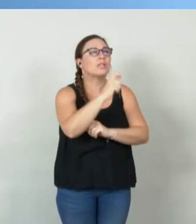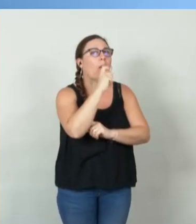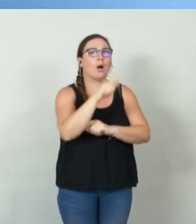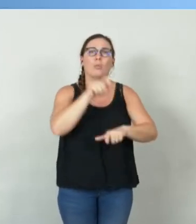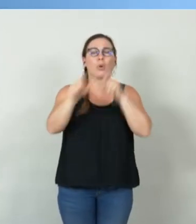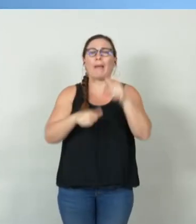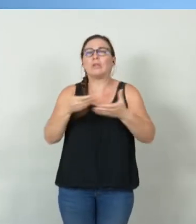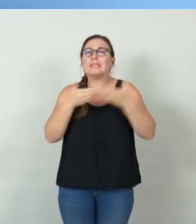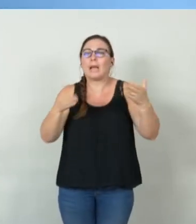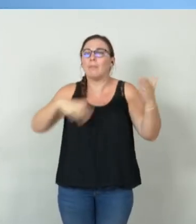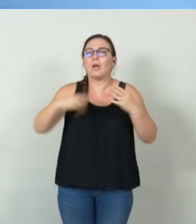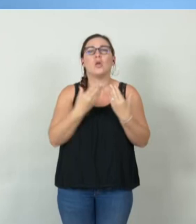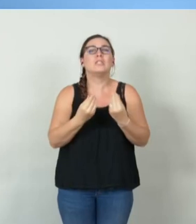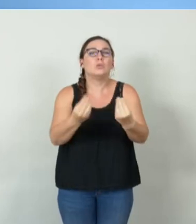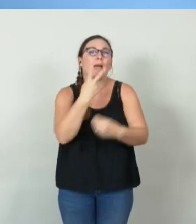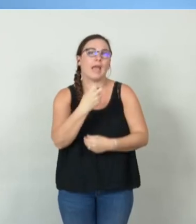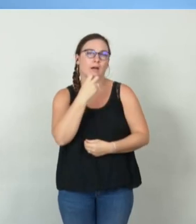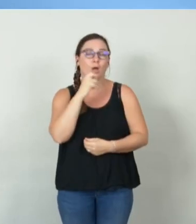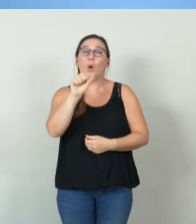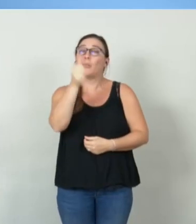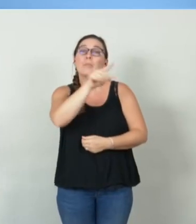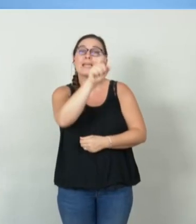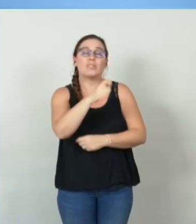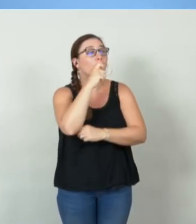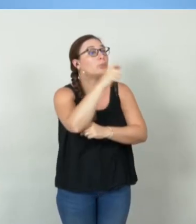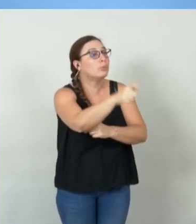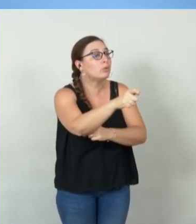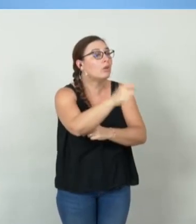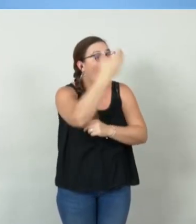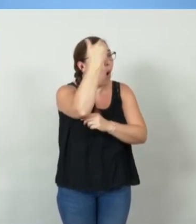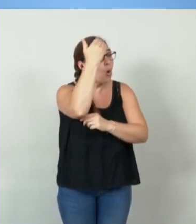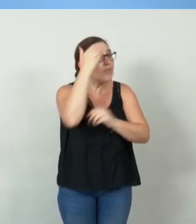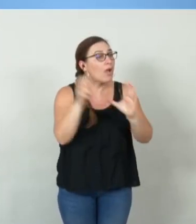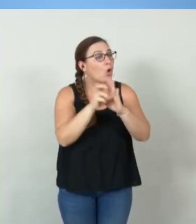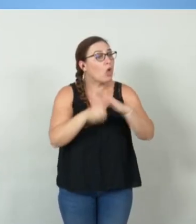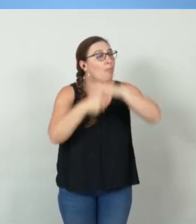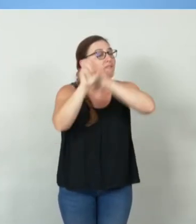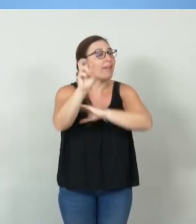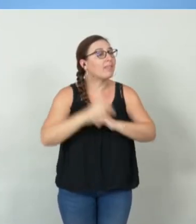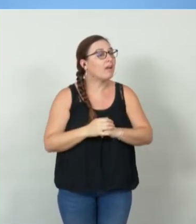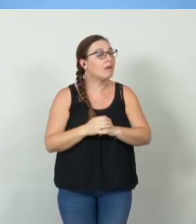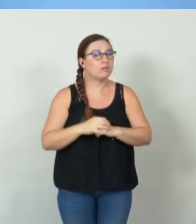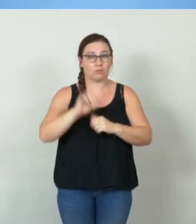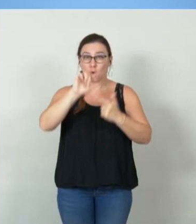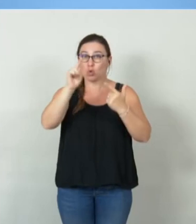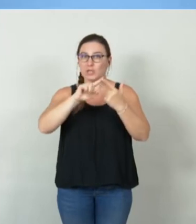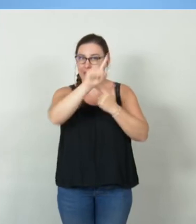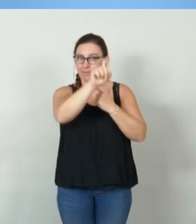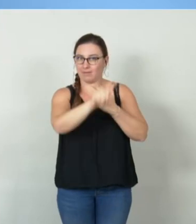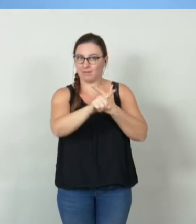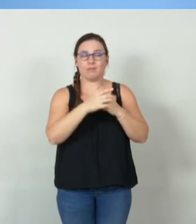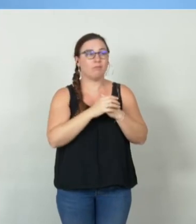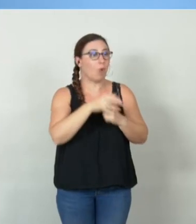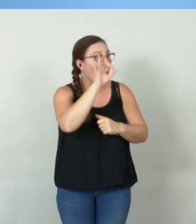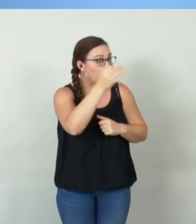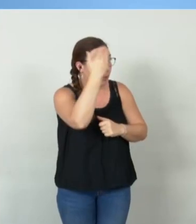Grenoble un première question donc connaissez-vous Grenoble capitale verte deuxième question si